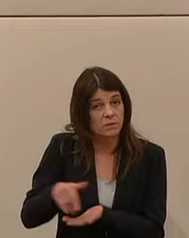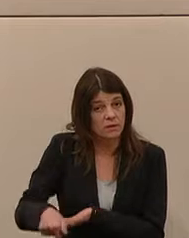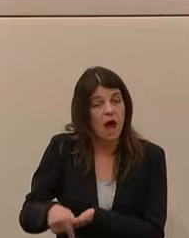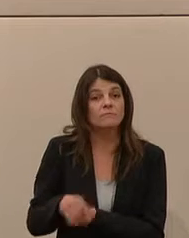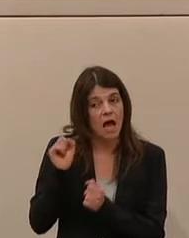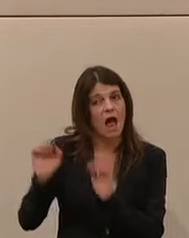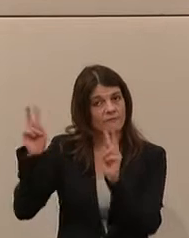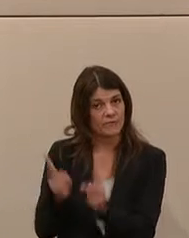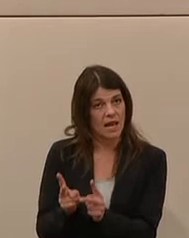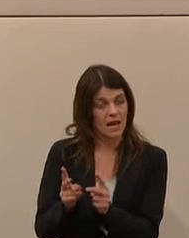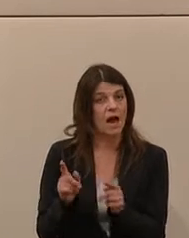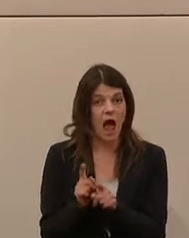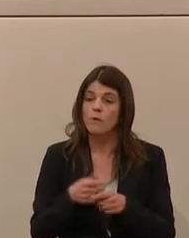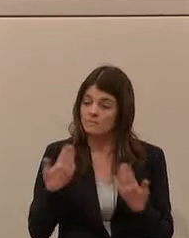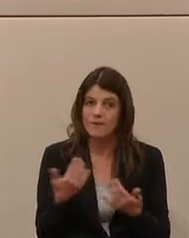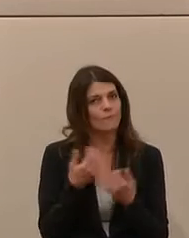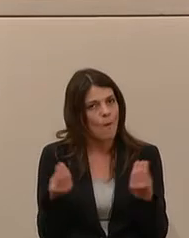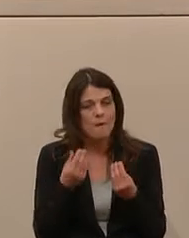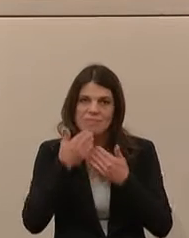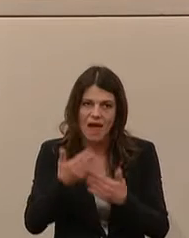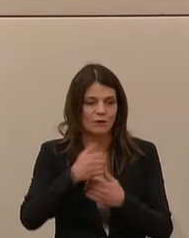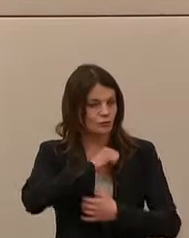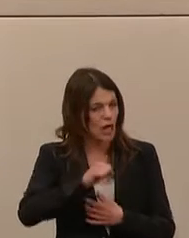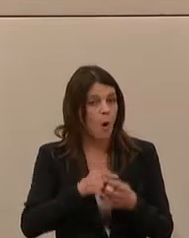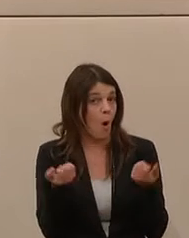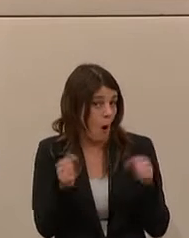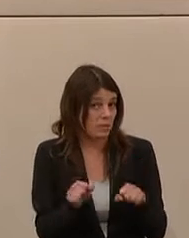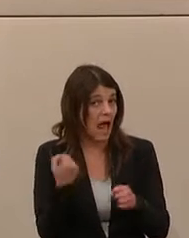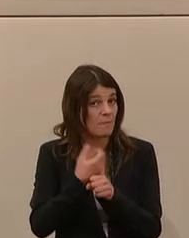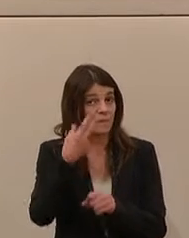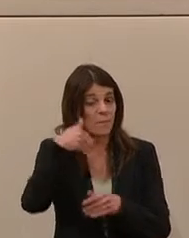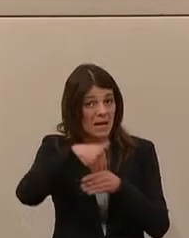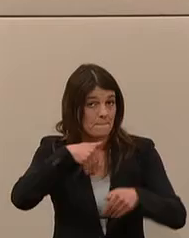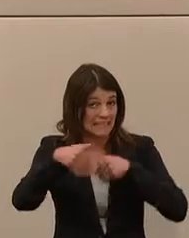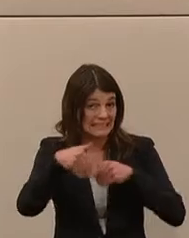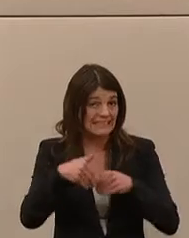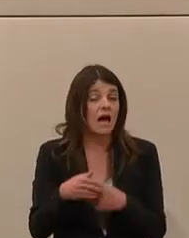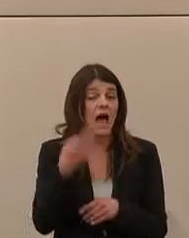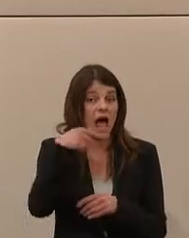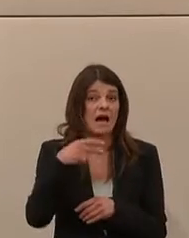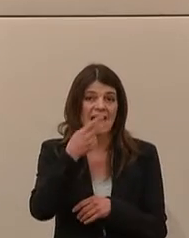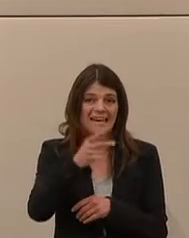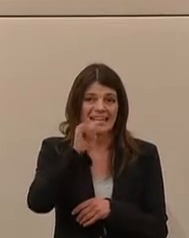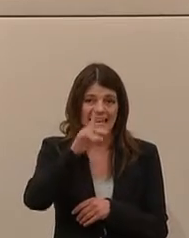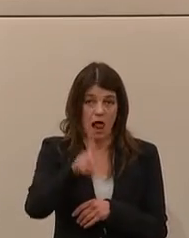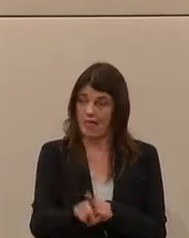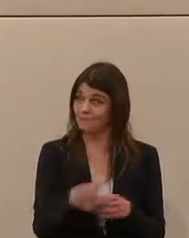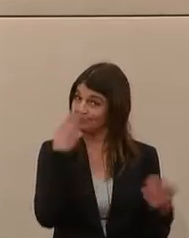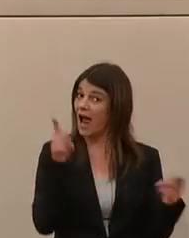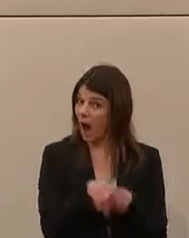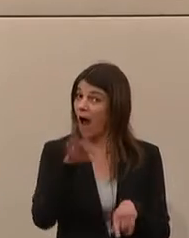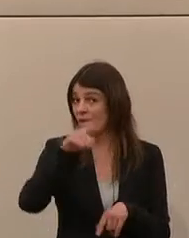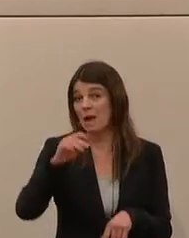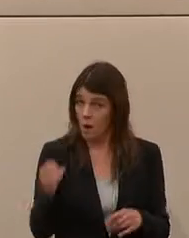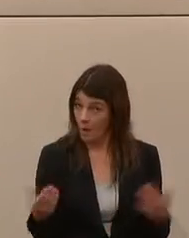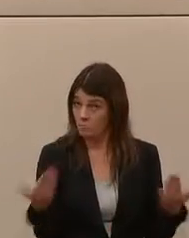werden, nicht zuletzt dank der schnellen und kompetenten Arbeit unseres Innenministers Herbert Kickl. Auch hier freiheitliche Handschrift.